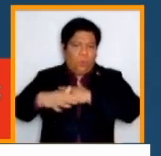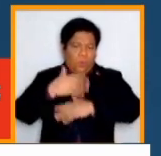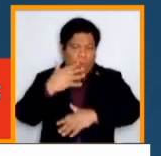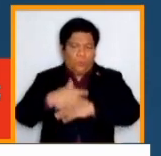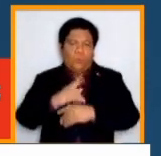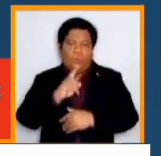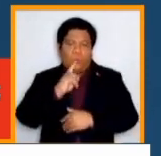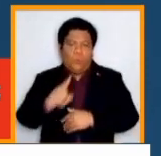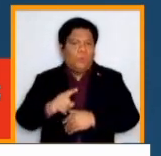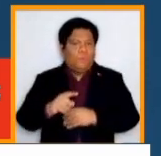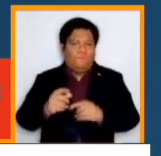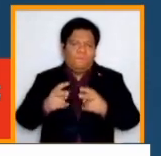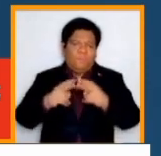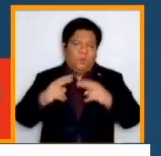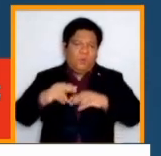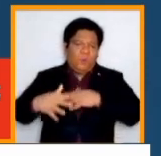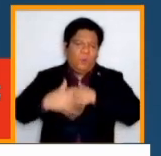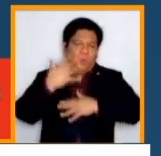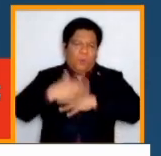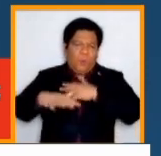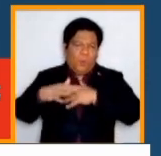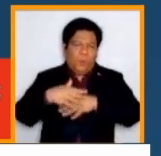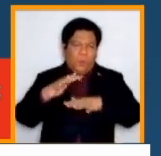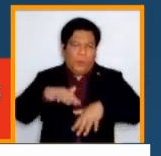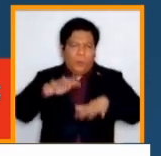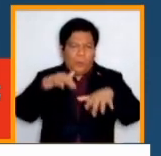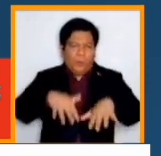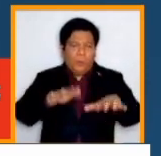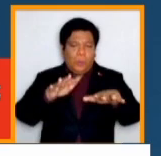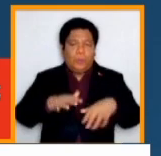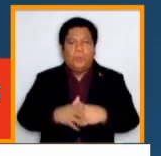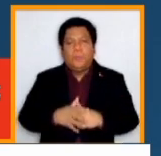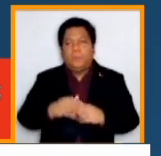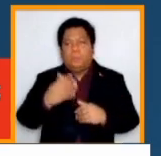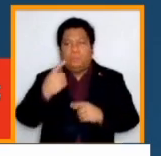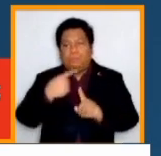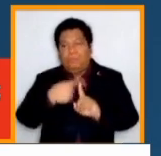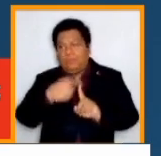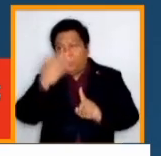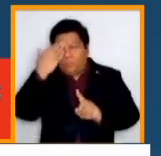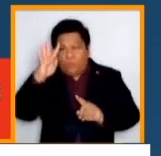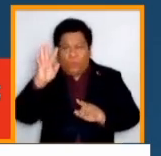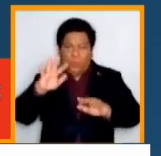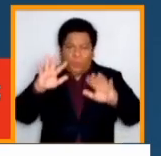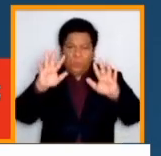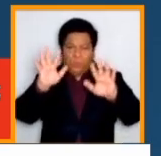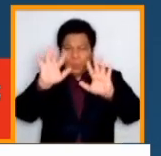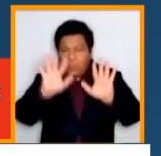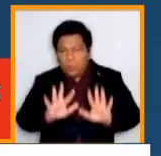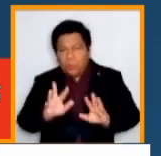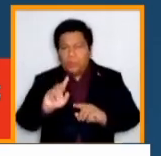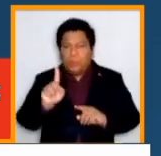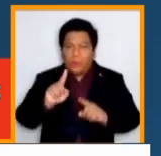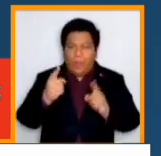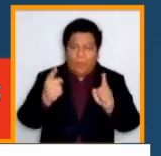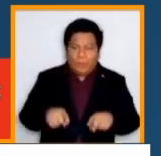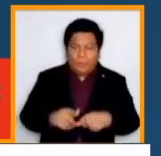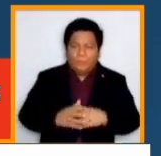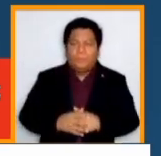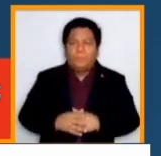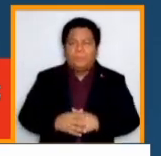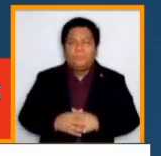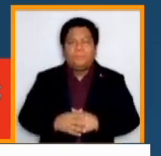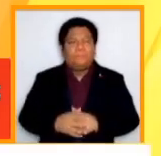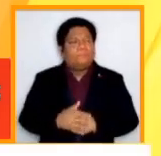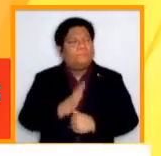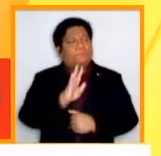ng mga karagatan bukod pa sa unfavorable offshore na weather condition para sa mga kababayan nating papalaot dito. Yung Bagyong Lani